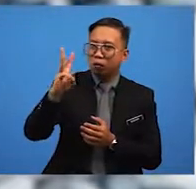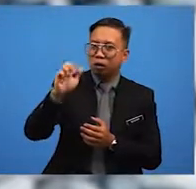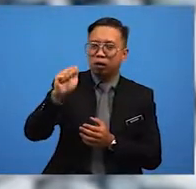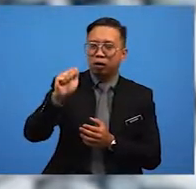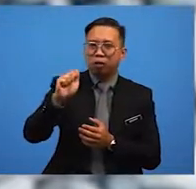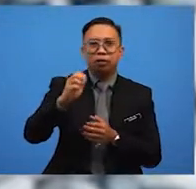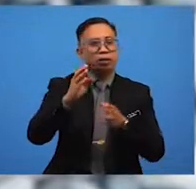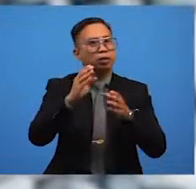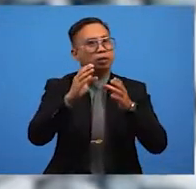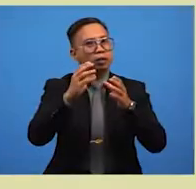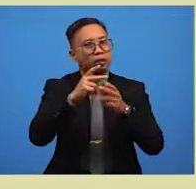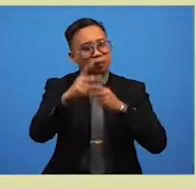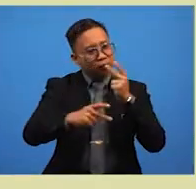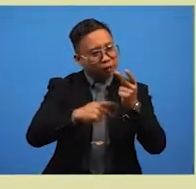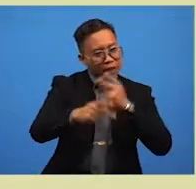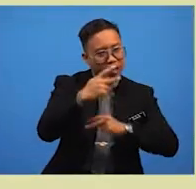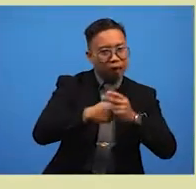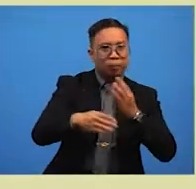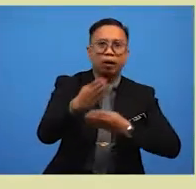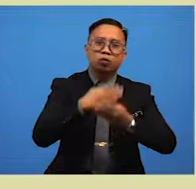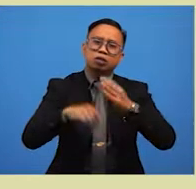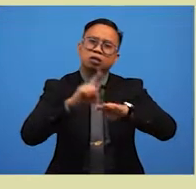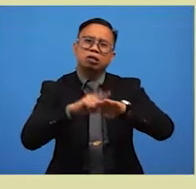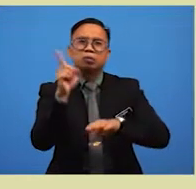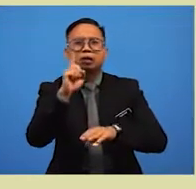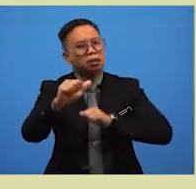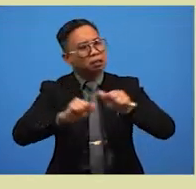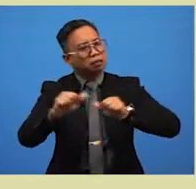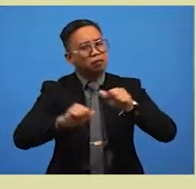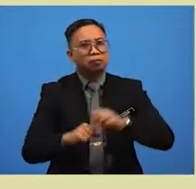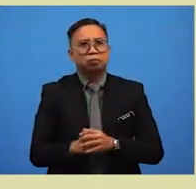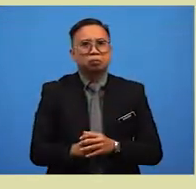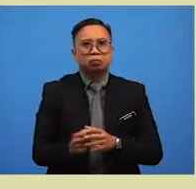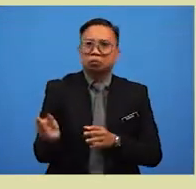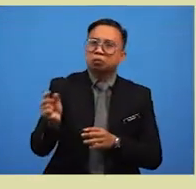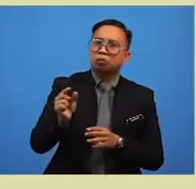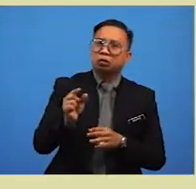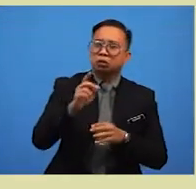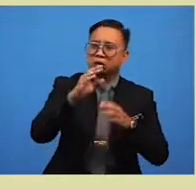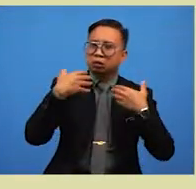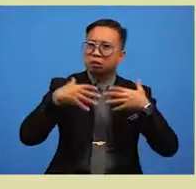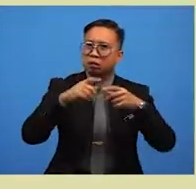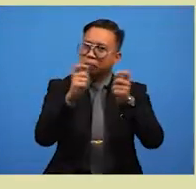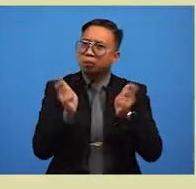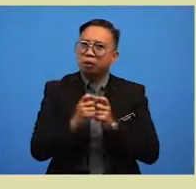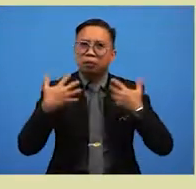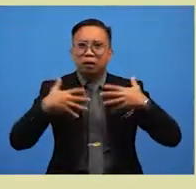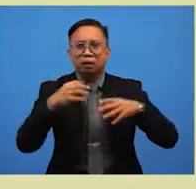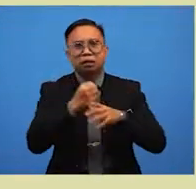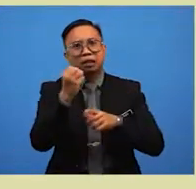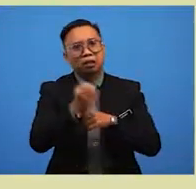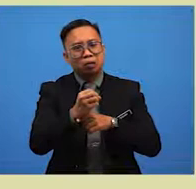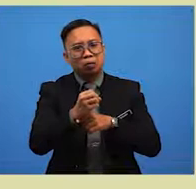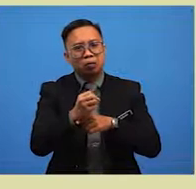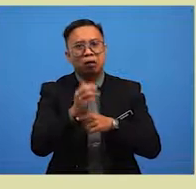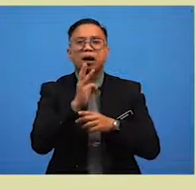kimia dan biologi, aktif berlaku di kawasan mana? Gurun panas atau tropika lembap? Cikgu